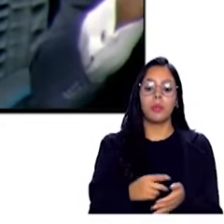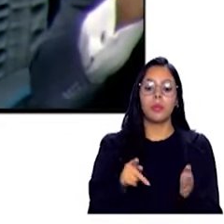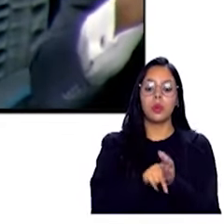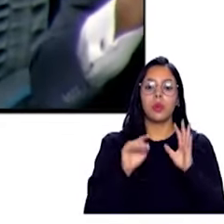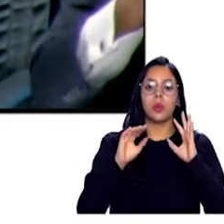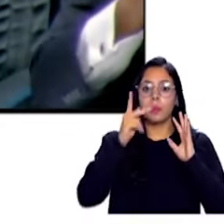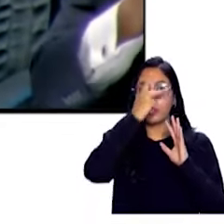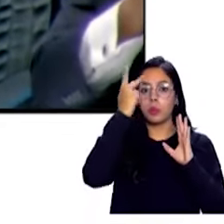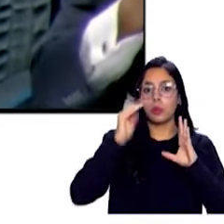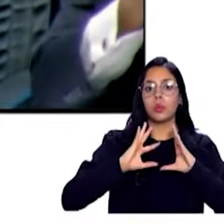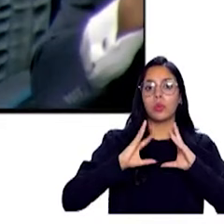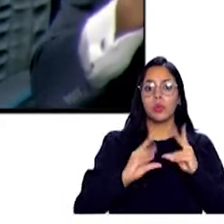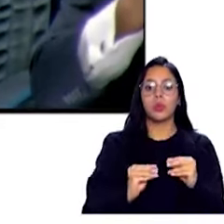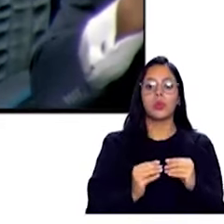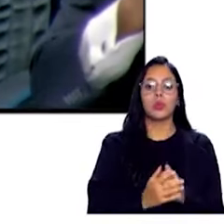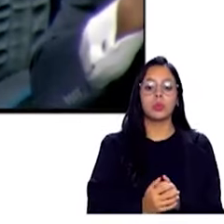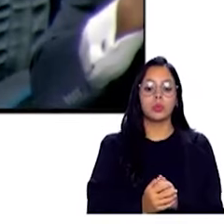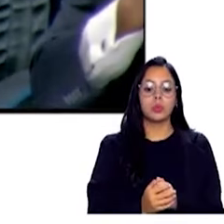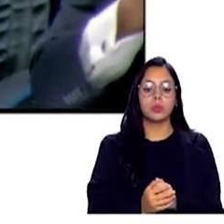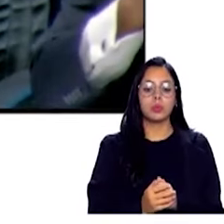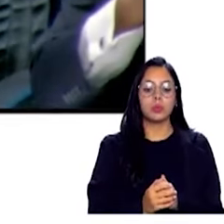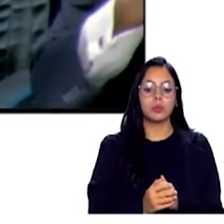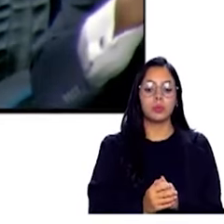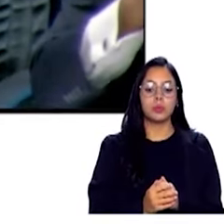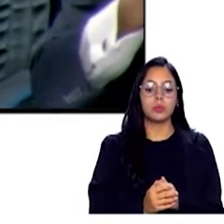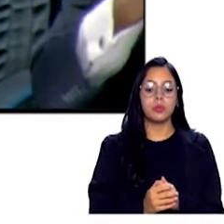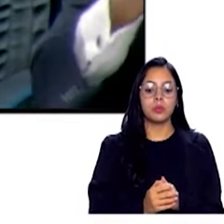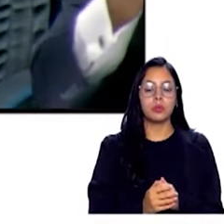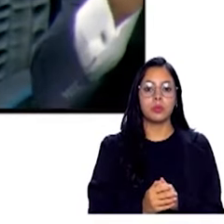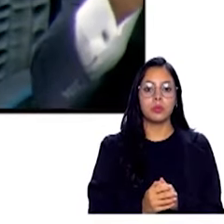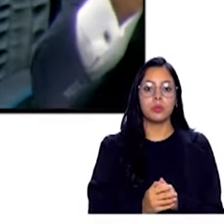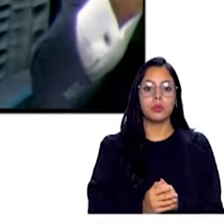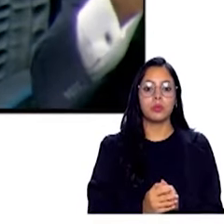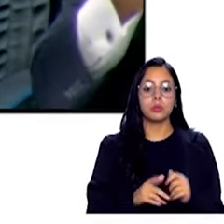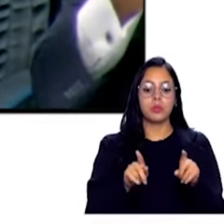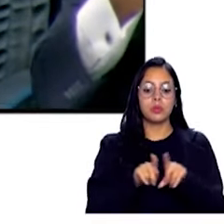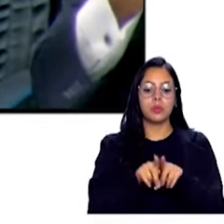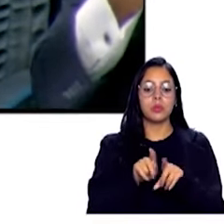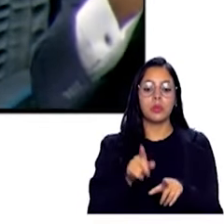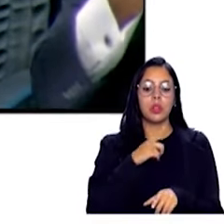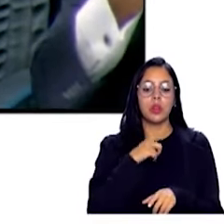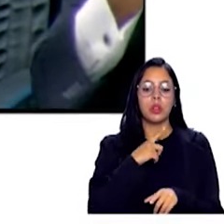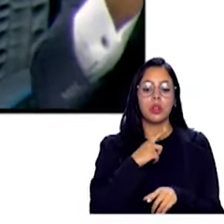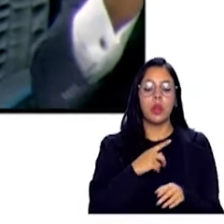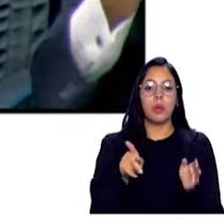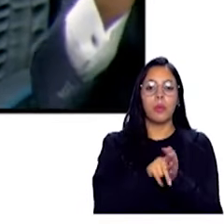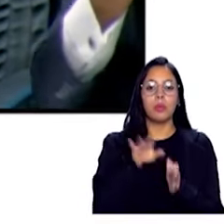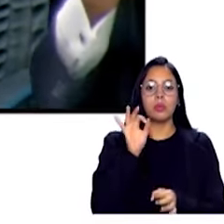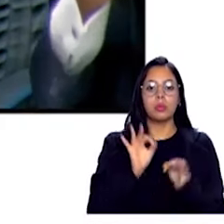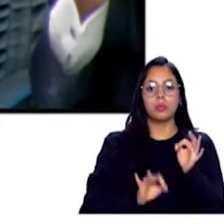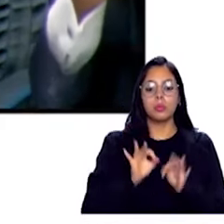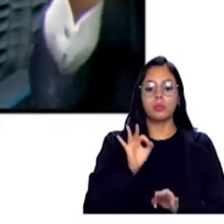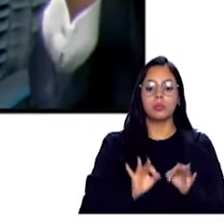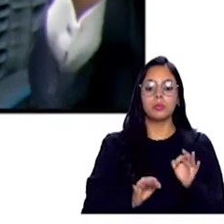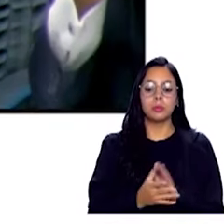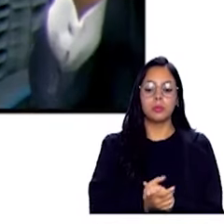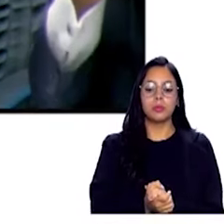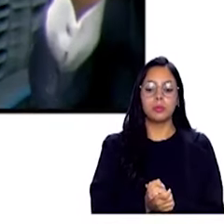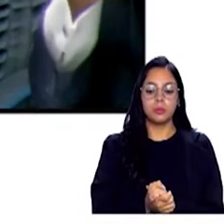provisoire dans l'attente de leur jugement ET bien verra leur détention provisoire